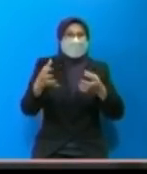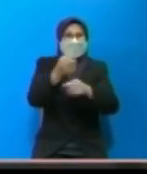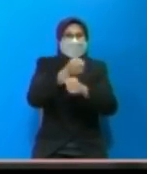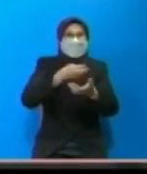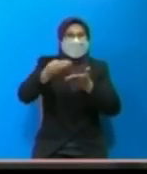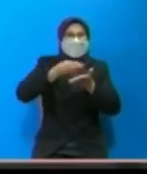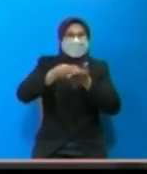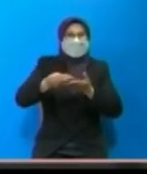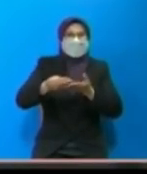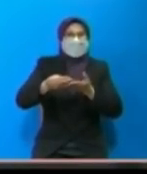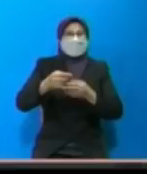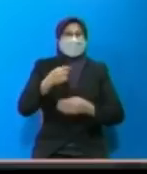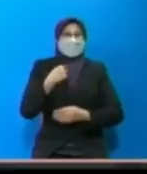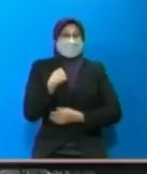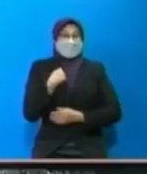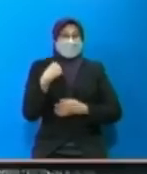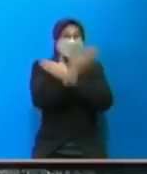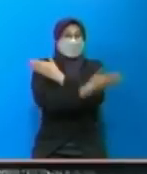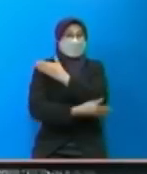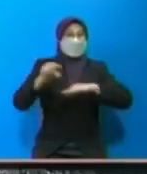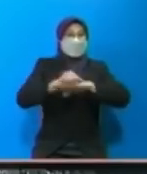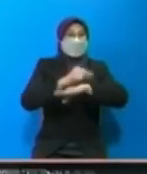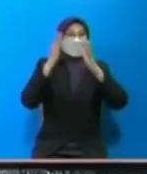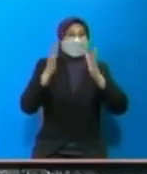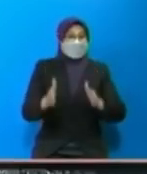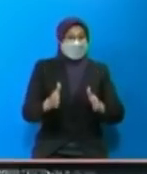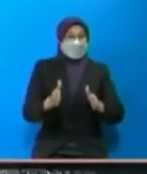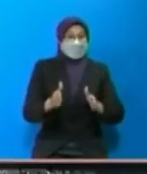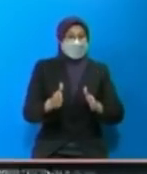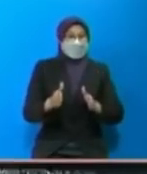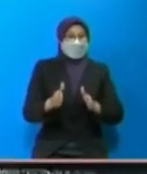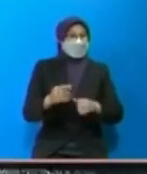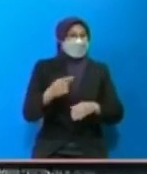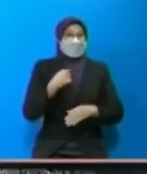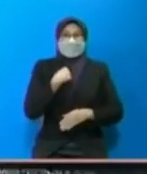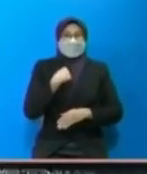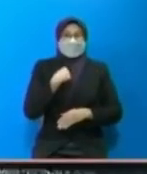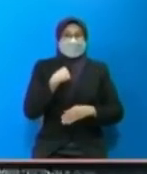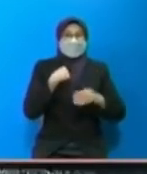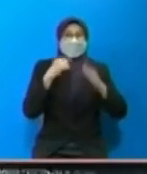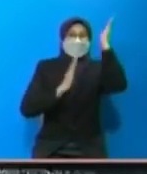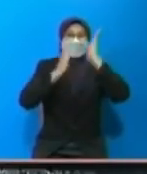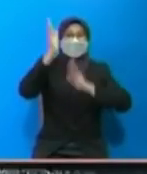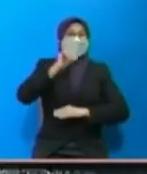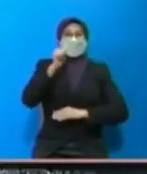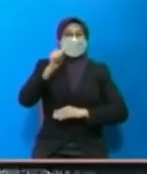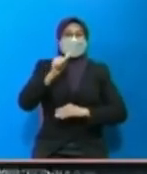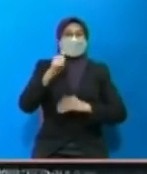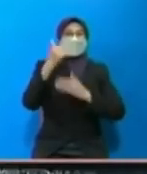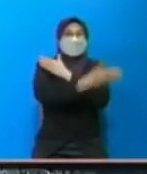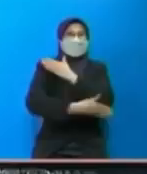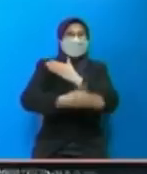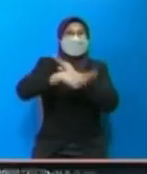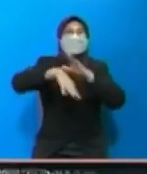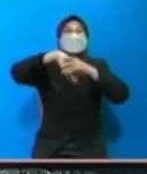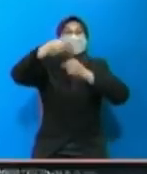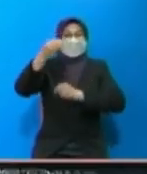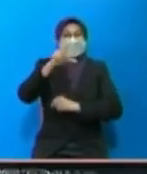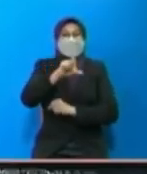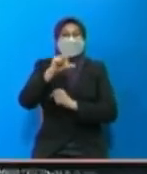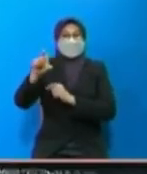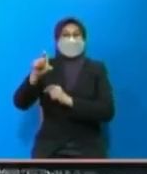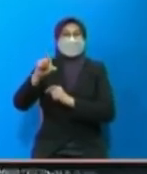Italy negara pengguna kita bukan negara pengeluar titoni negara mustahik